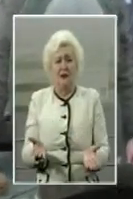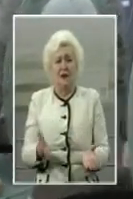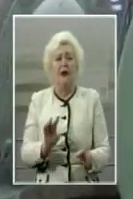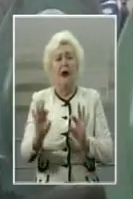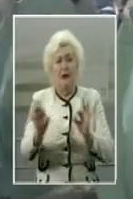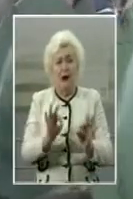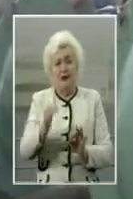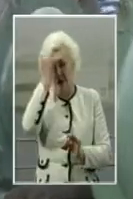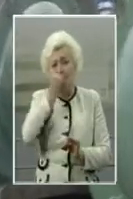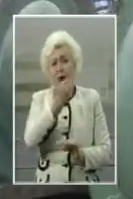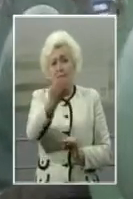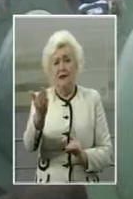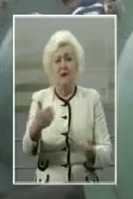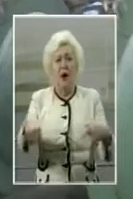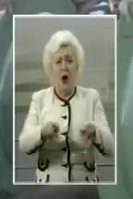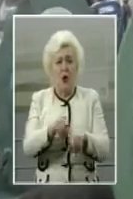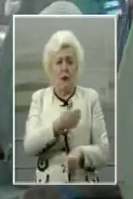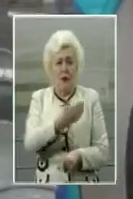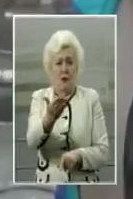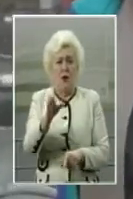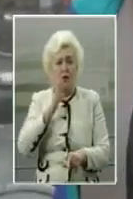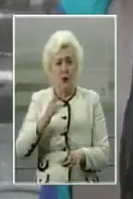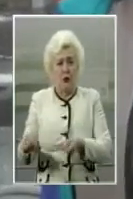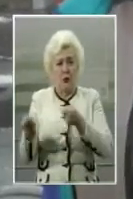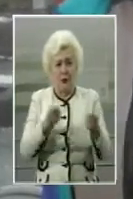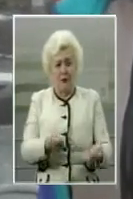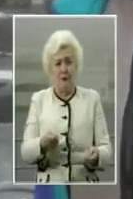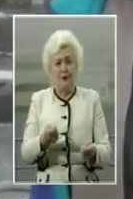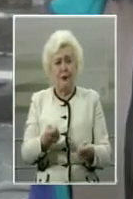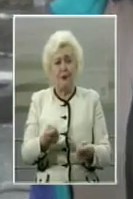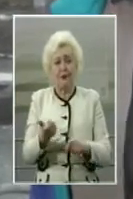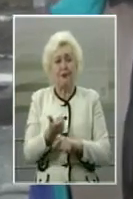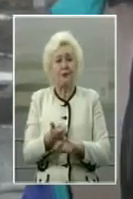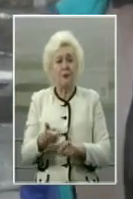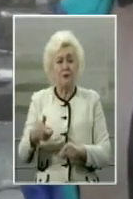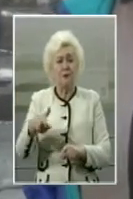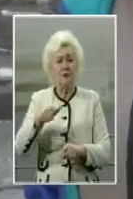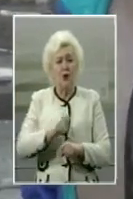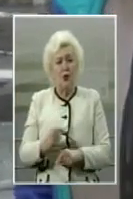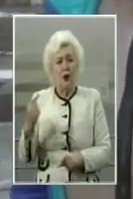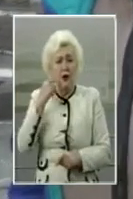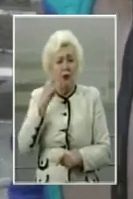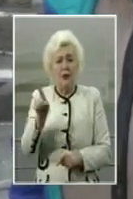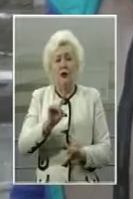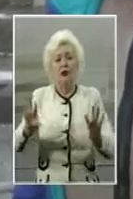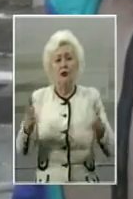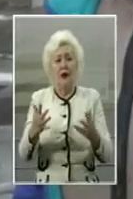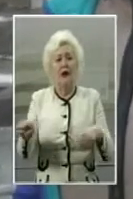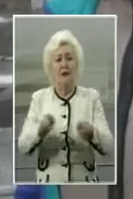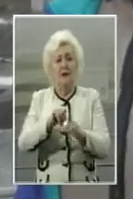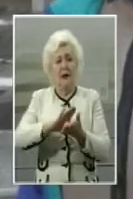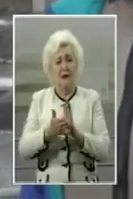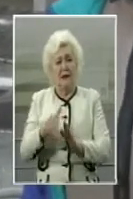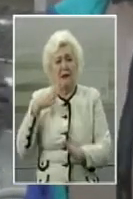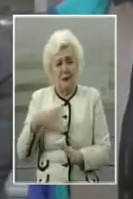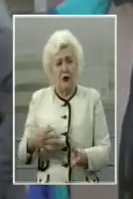Ну, звісно, спасибо усе, що хоч таку воду привозять. Печально, що в нас склалася така ситуація. Прикро, що сталася така ситуація, нам